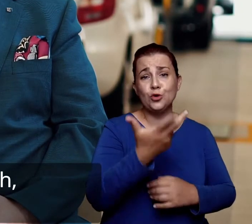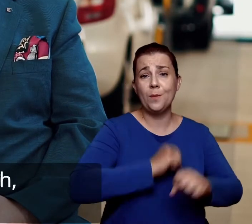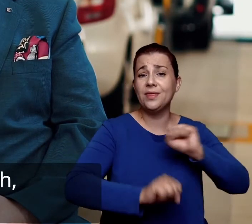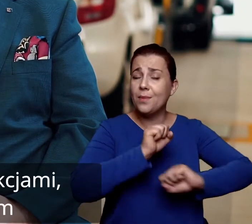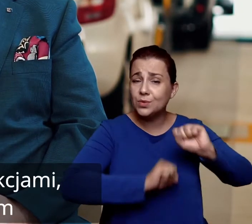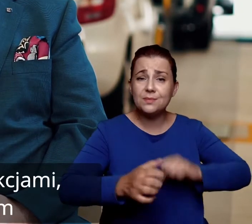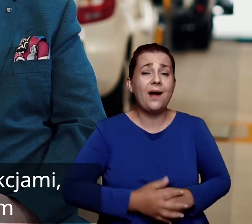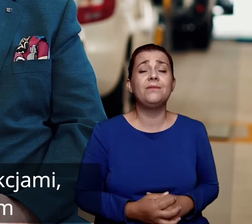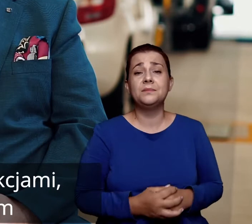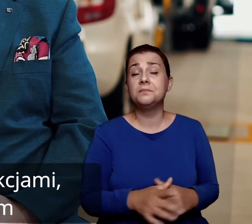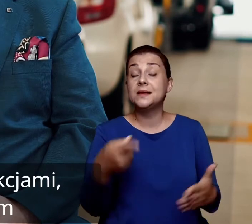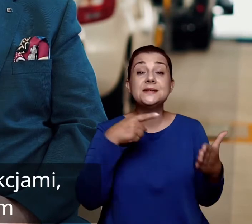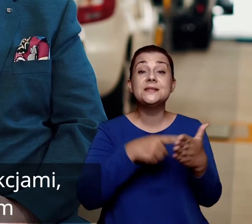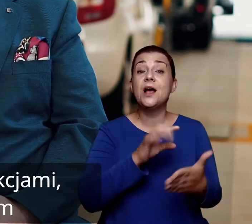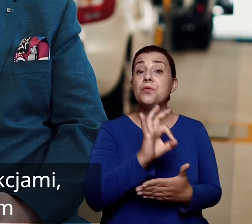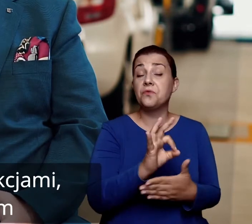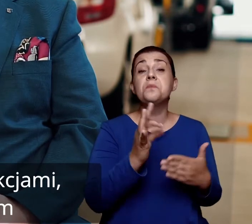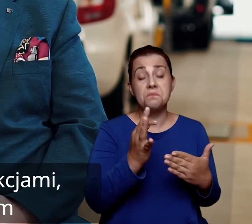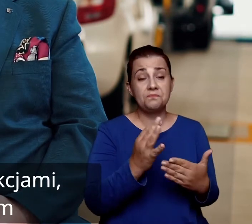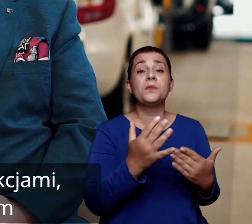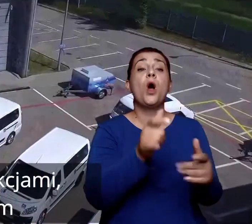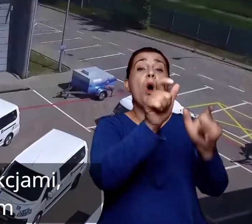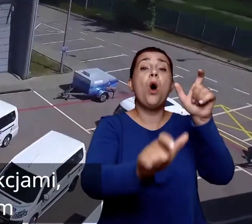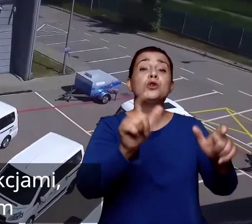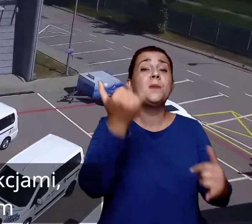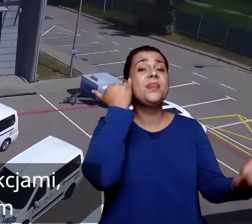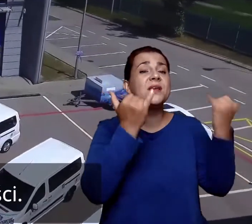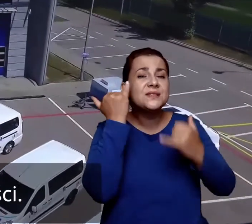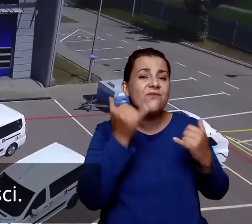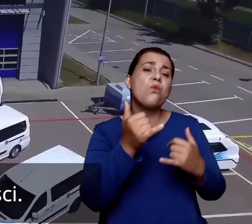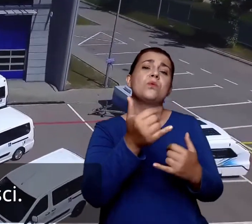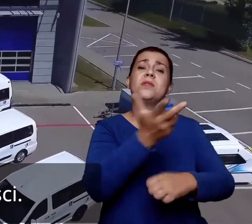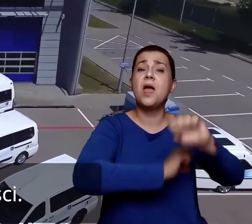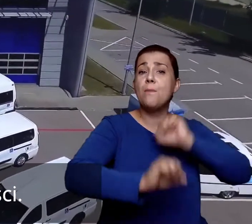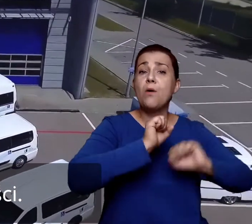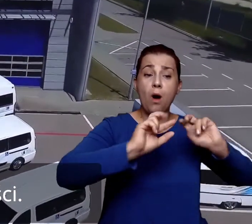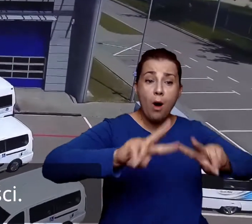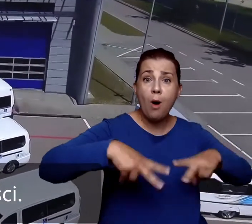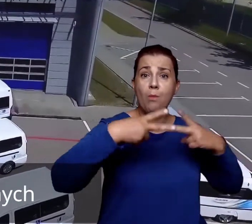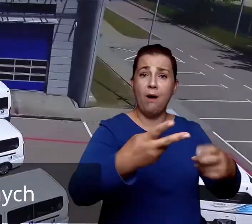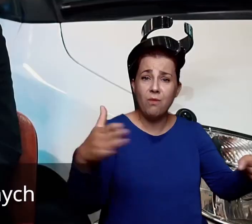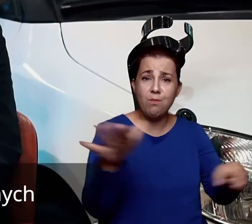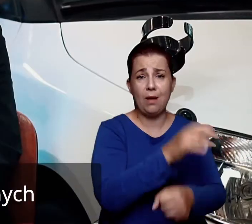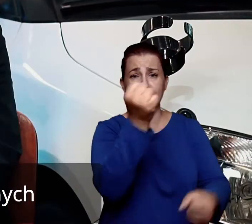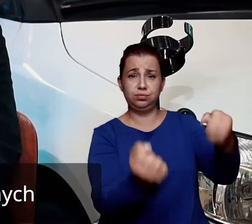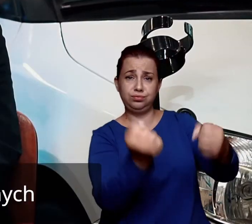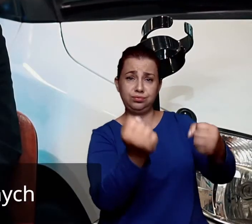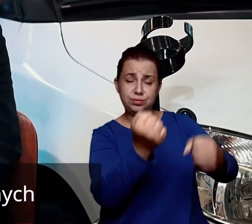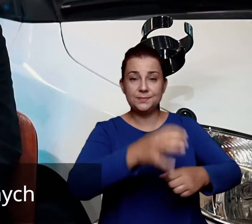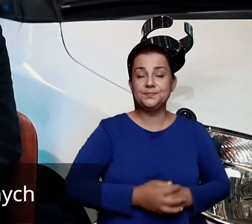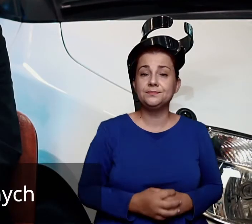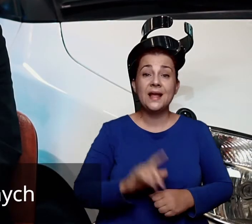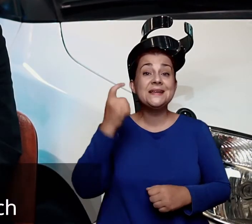na celu przede wszystkim umożliwienie osobom z dysfunkcjami, osobom niepełnosprawnym odzyskanie pełnej mobilności. Centrum Usług